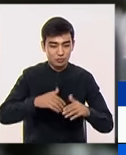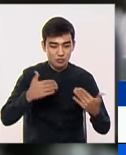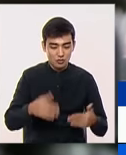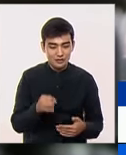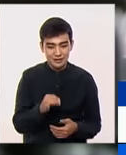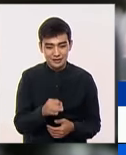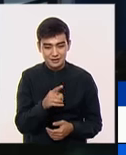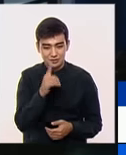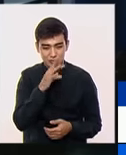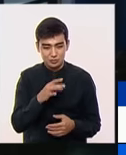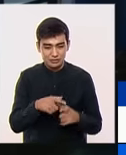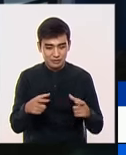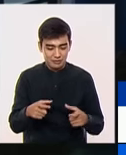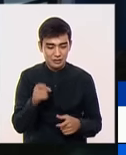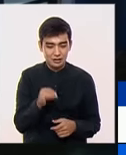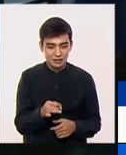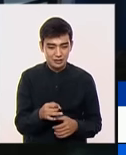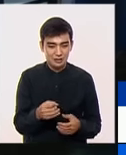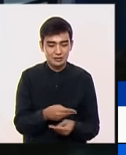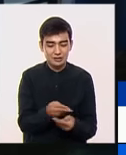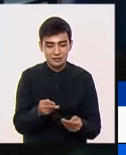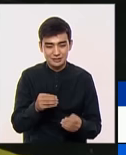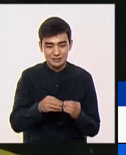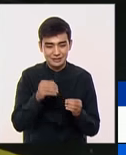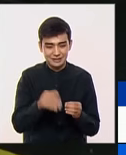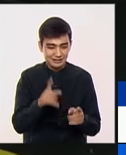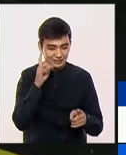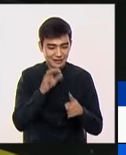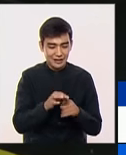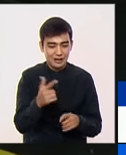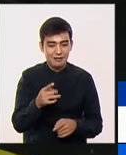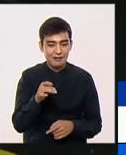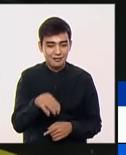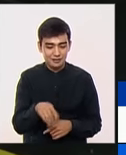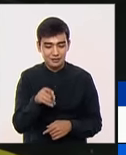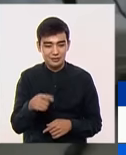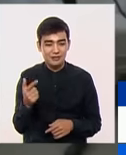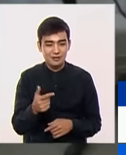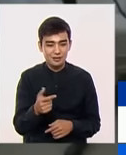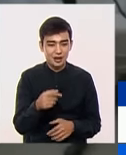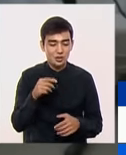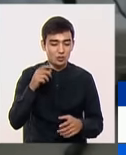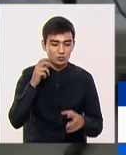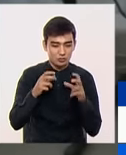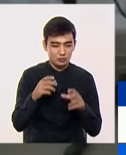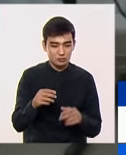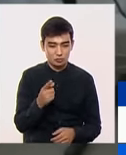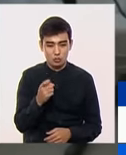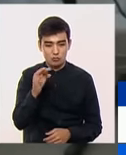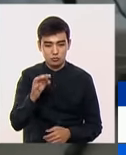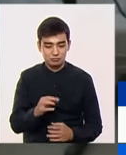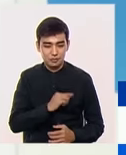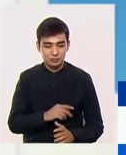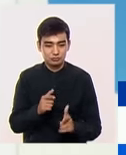студентов не будет всего по стране выделили 10 тысяч целевых грантов это гарантирует студентам стопроцентное трудоустройство по